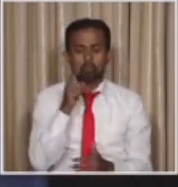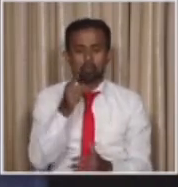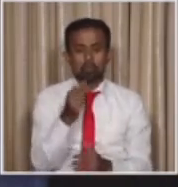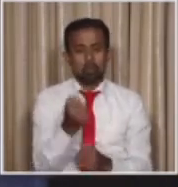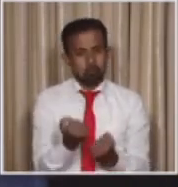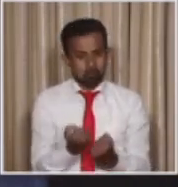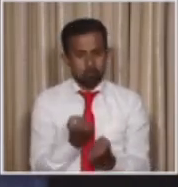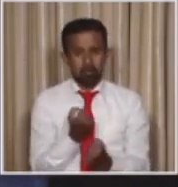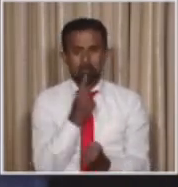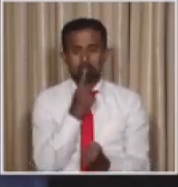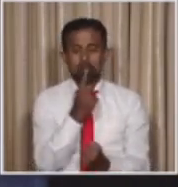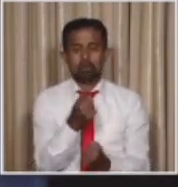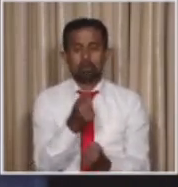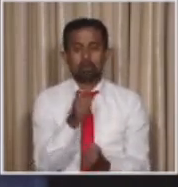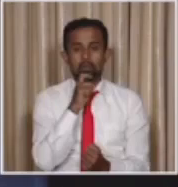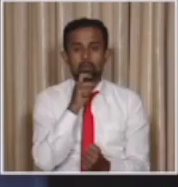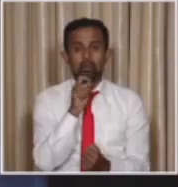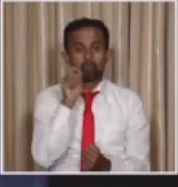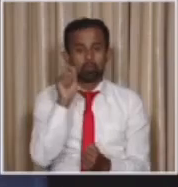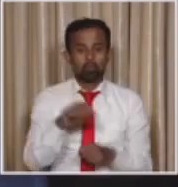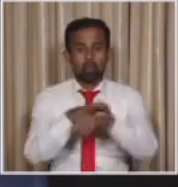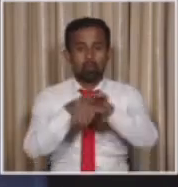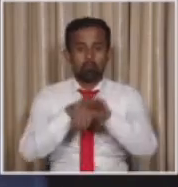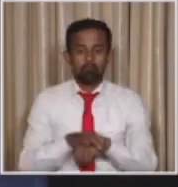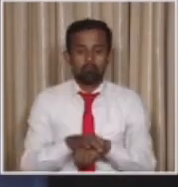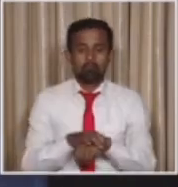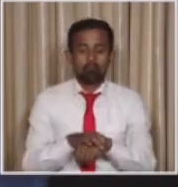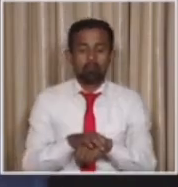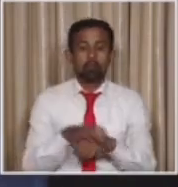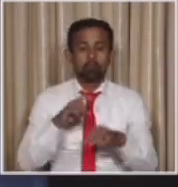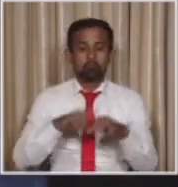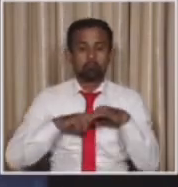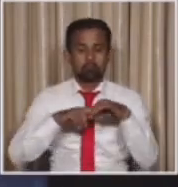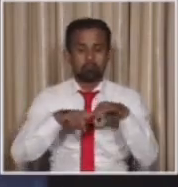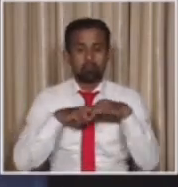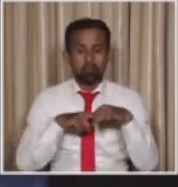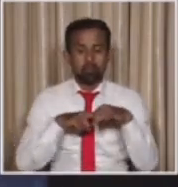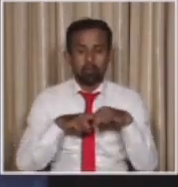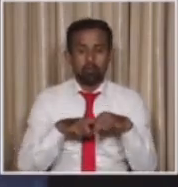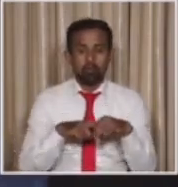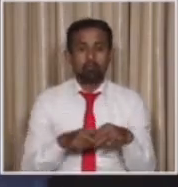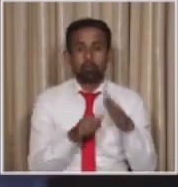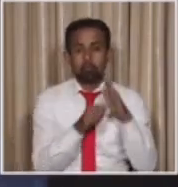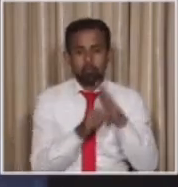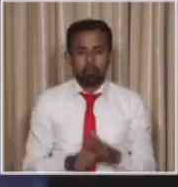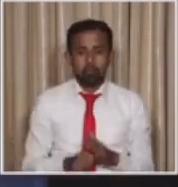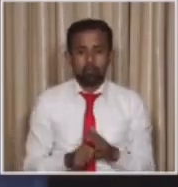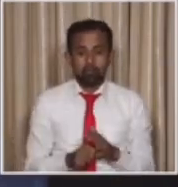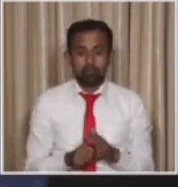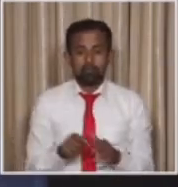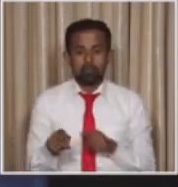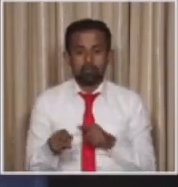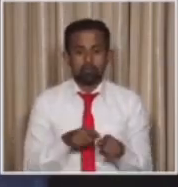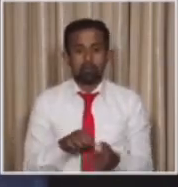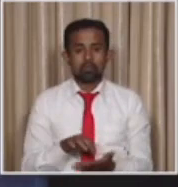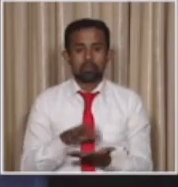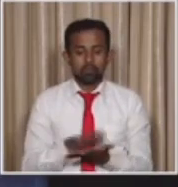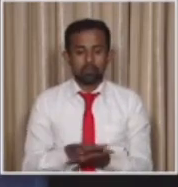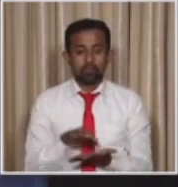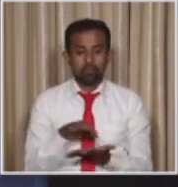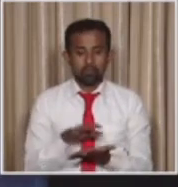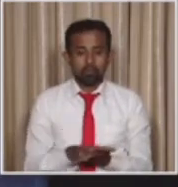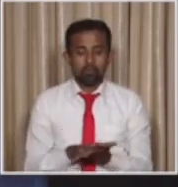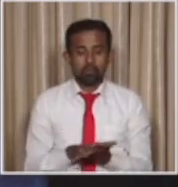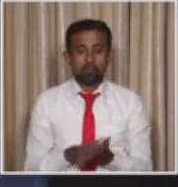අභියෝග කරලා අධිකරණයේ මිනිසුරුගෙන හල් ඉවර වෙලා නිදහසට කාරණා අහන පාත් තැනකට තල්ලු කරන තරමට තීන්දු තීරණ